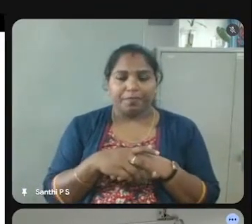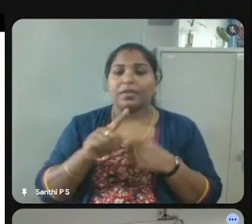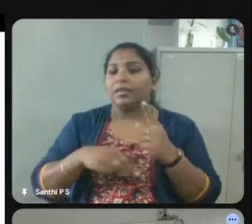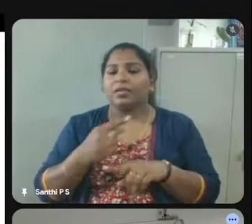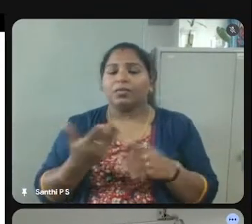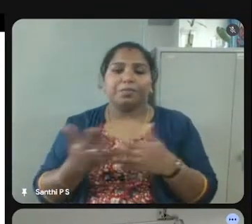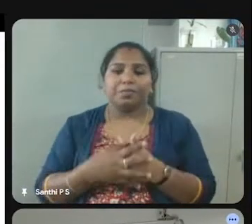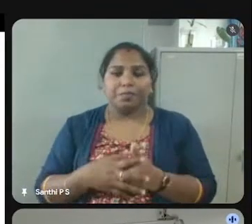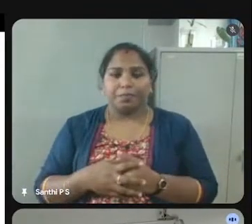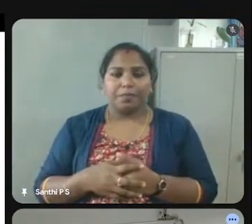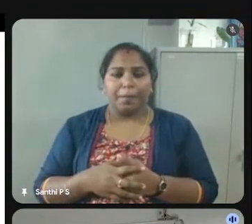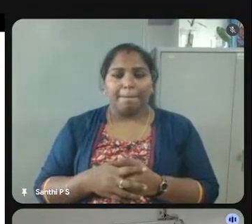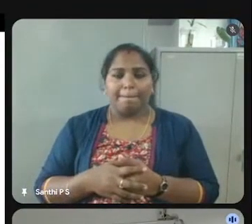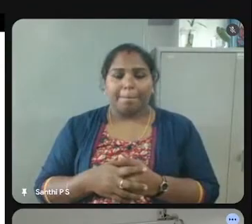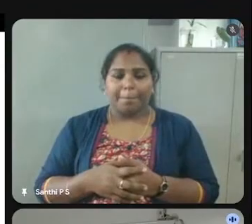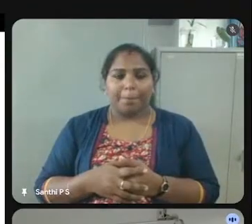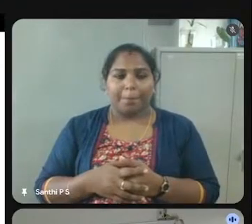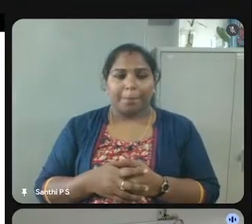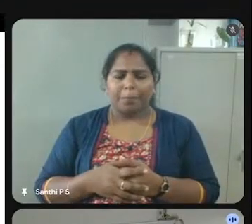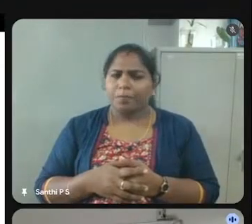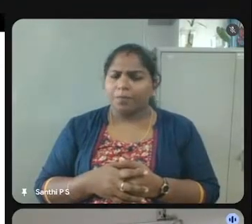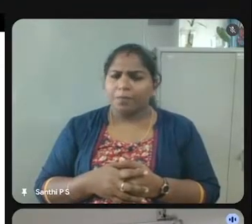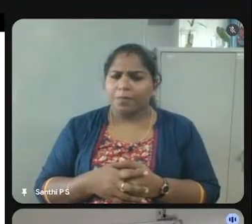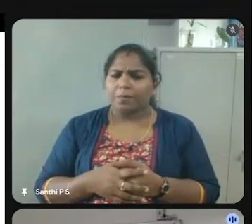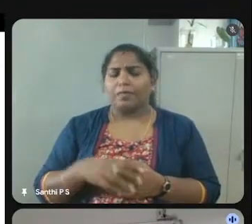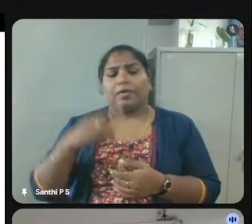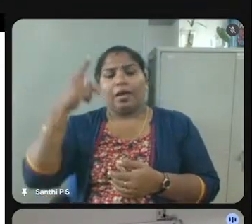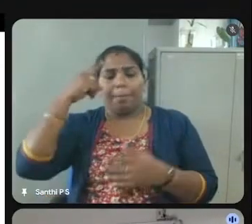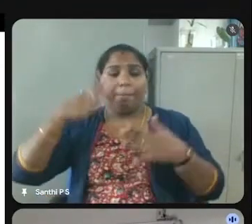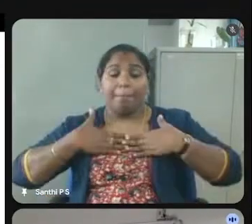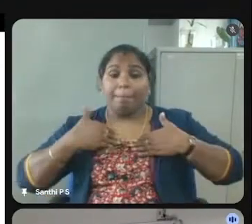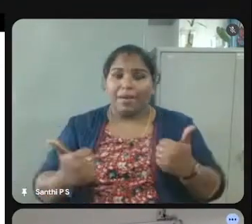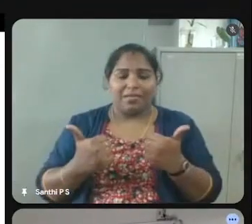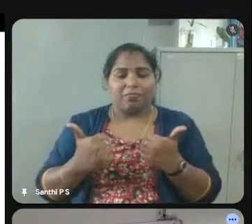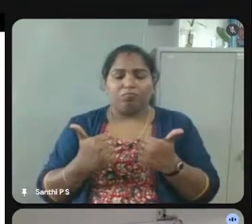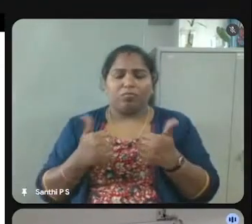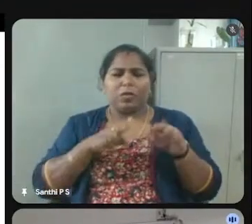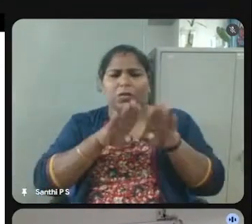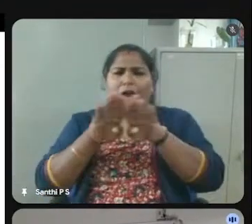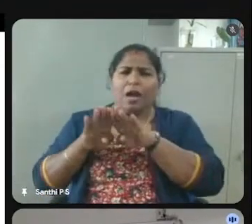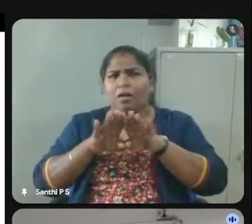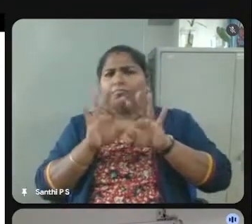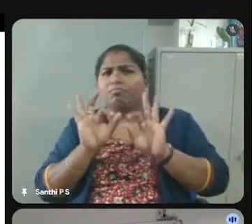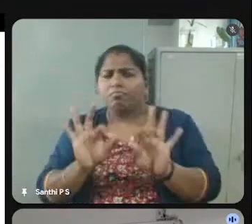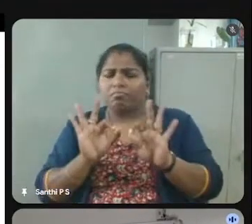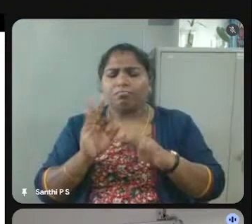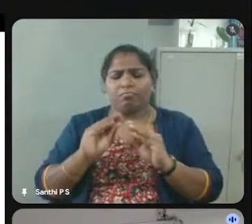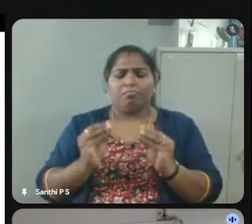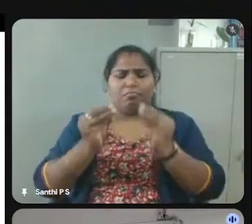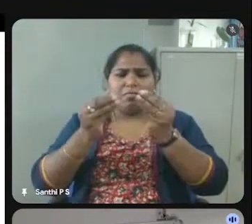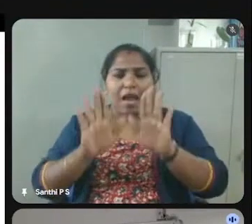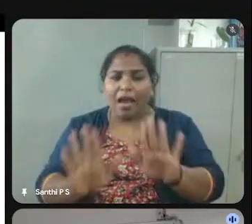അടുത്തത്, ഈ മെന്റൽ ഹെൽത്ത് മെയിൻറ്റെയിൻ ചെയ്തുകൊണ്ട് പോകുന്ന പേരൻസിന് കുട്ടികളെ എങ്ങനെയൊക്കെയാണ്